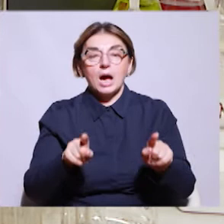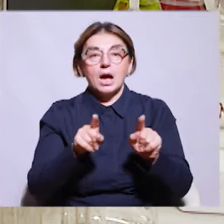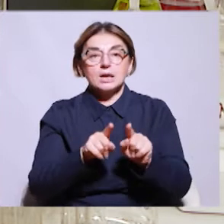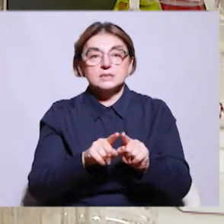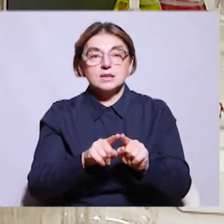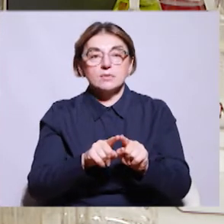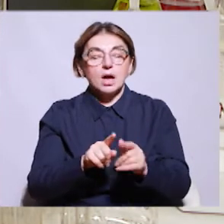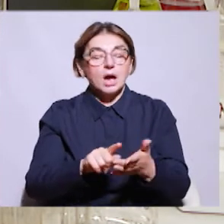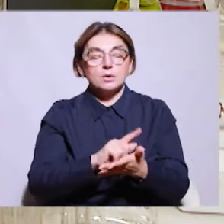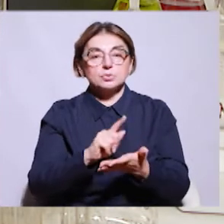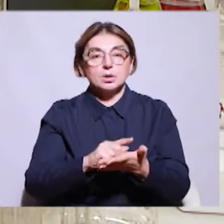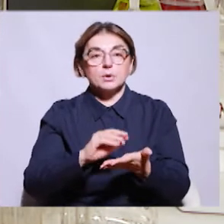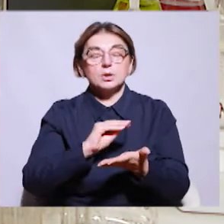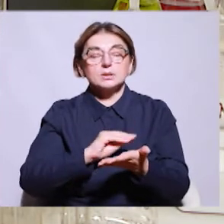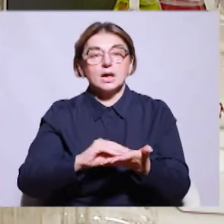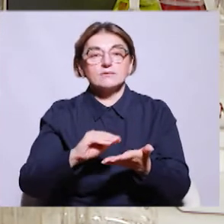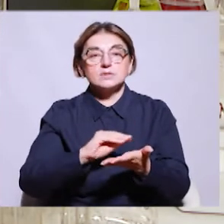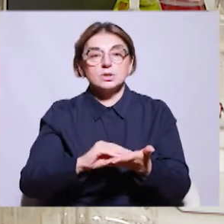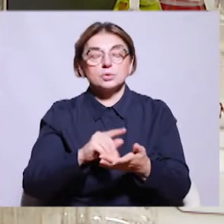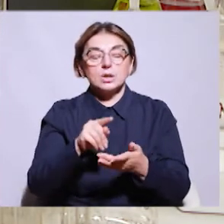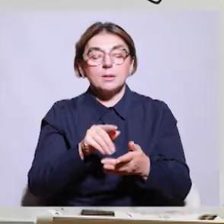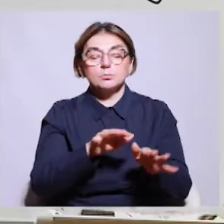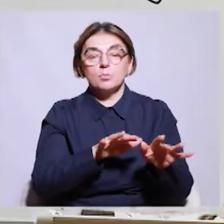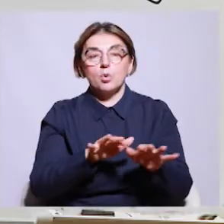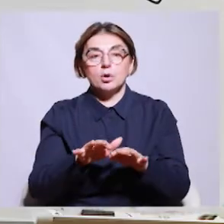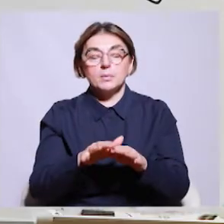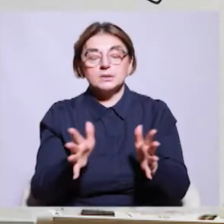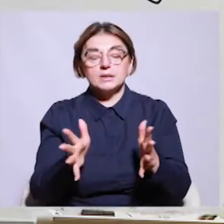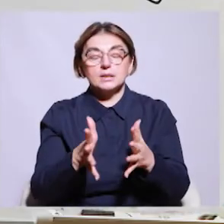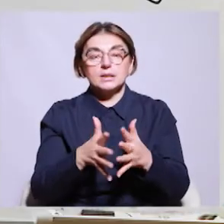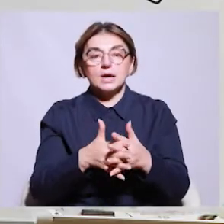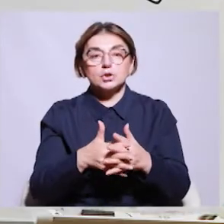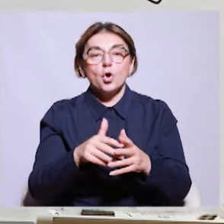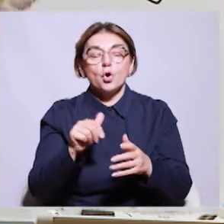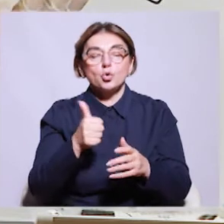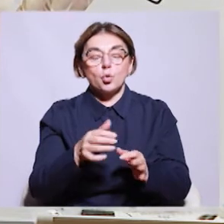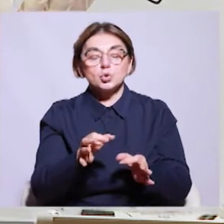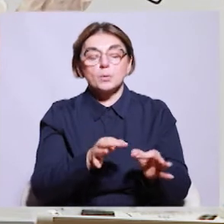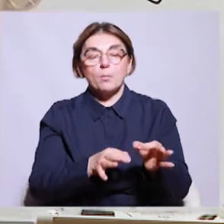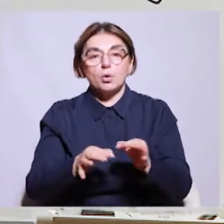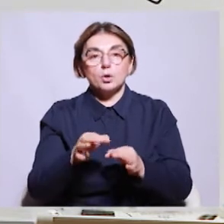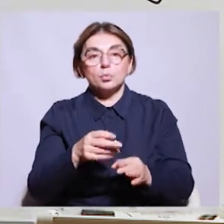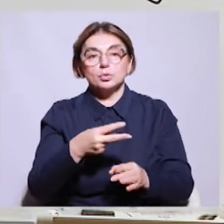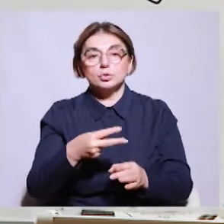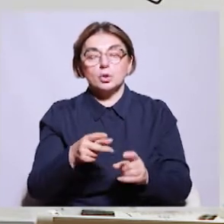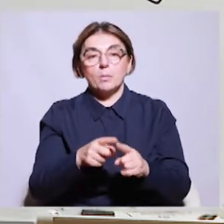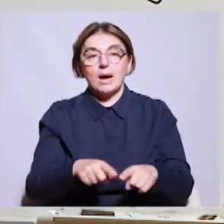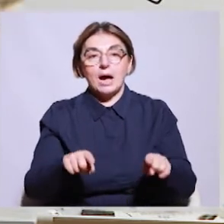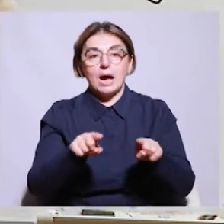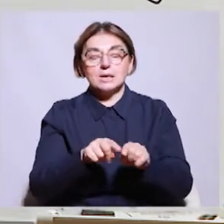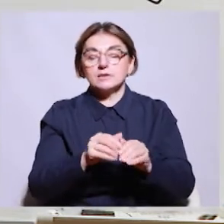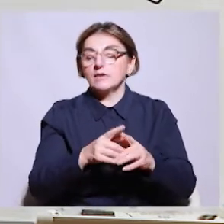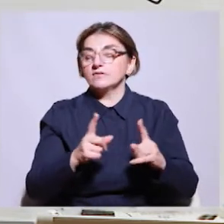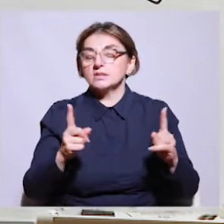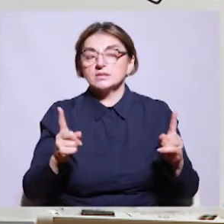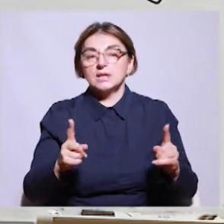უნდა დავწეროთ ამ დროს მიმდინარე რეაქციის როგორც მოლეკულური ტოლობა, ასევე